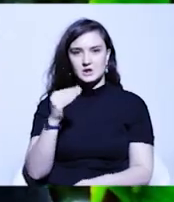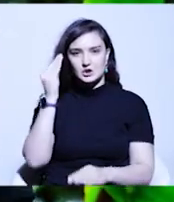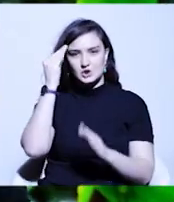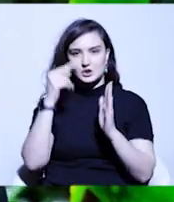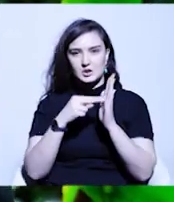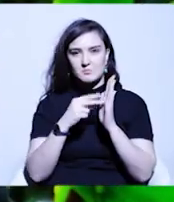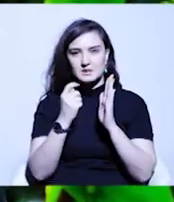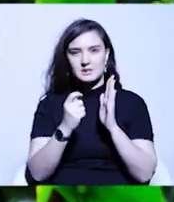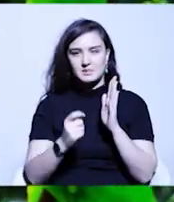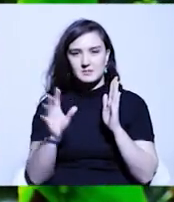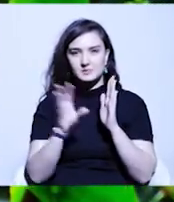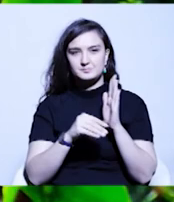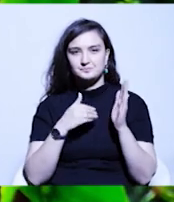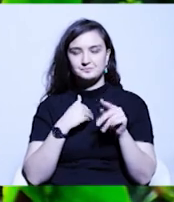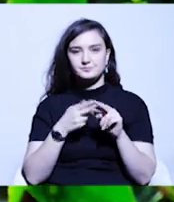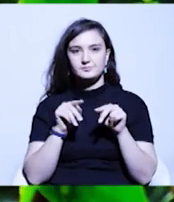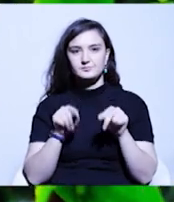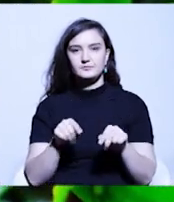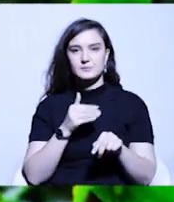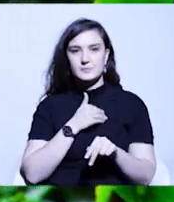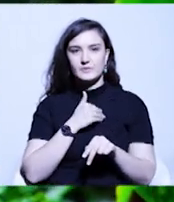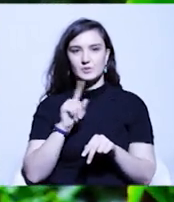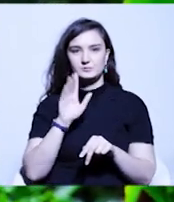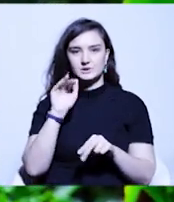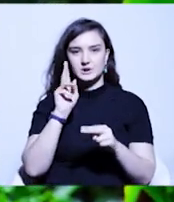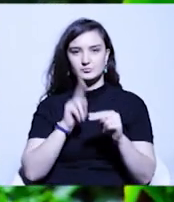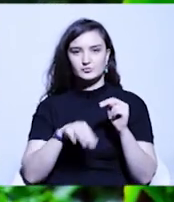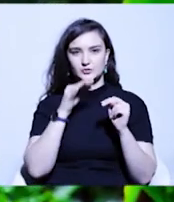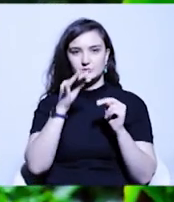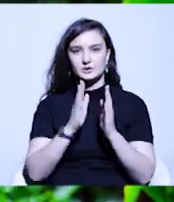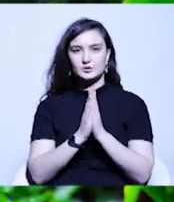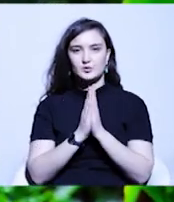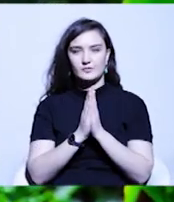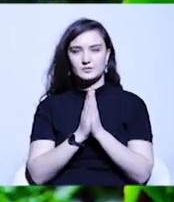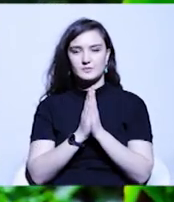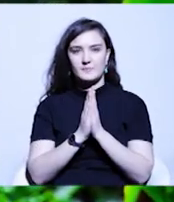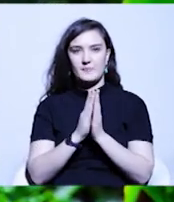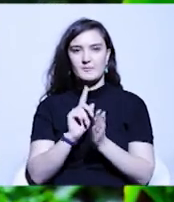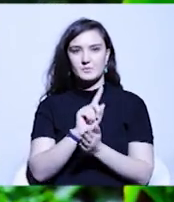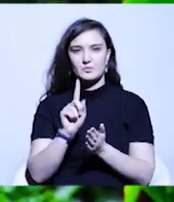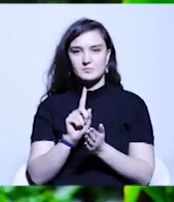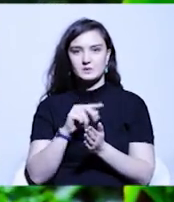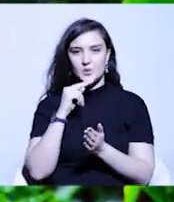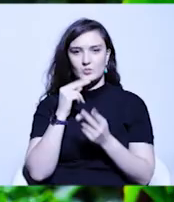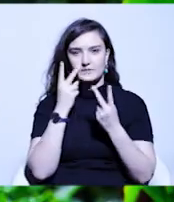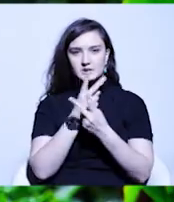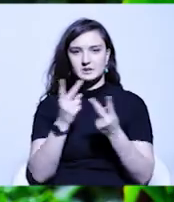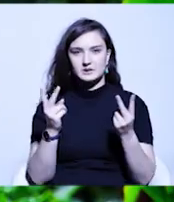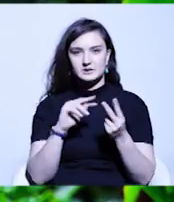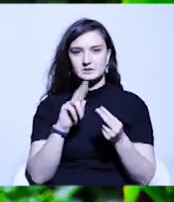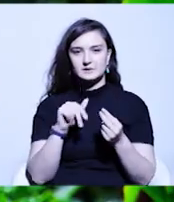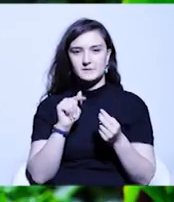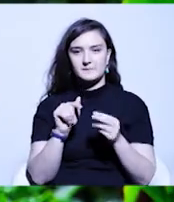შემფასებლები. მე ამით მინდა რომ დაგემშვიდობოთ და გთხოვოთ რომ დაუკვირდეთ